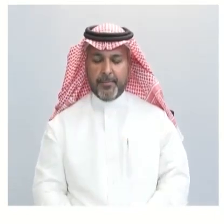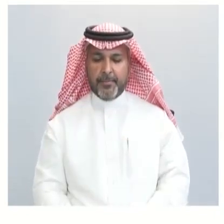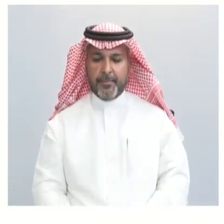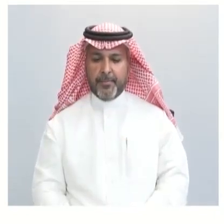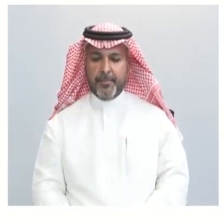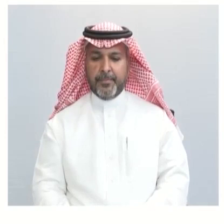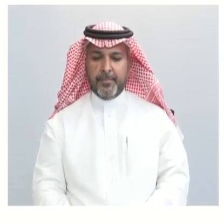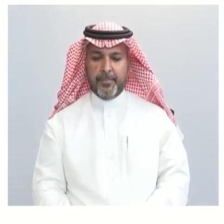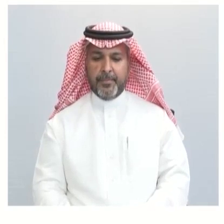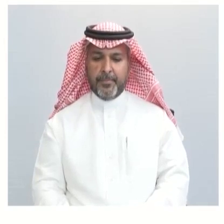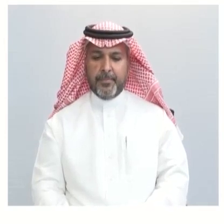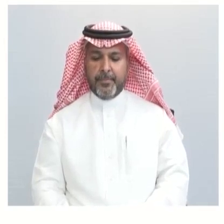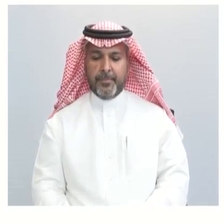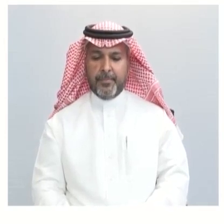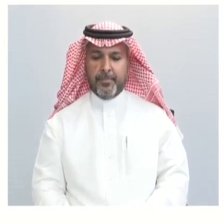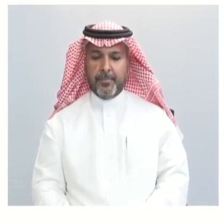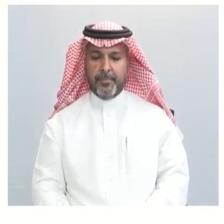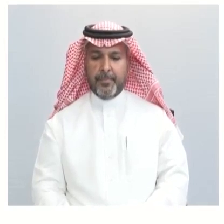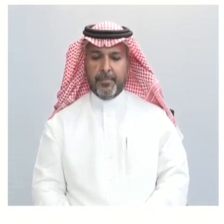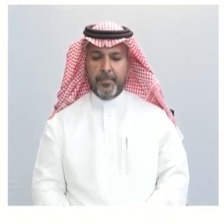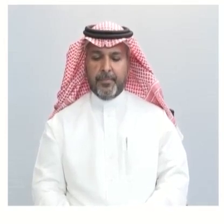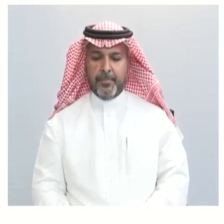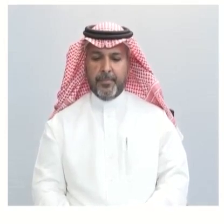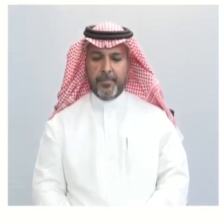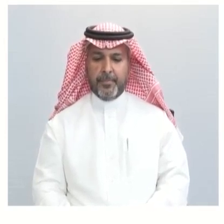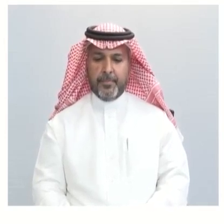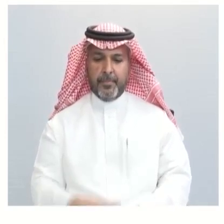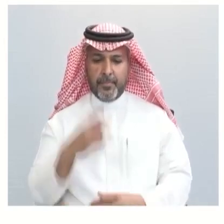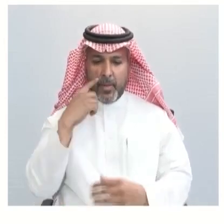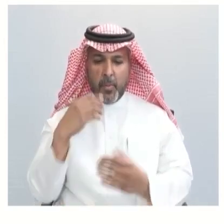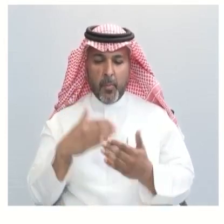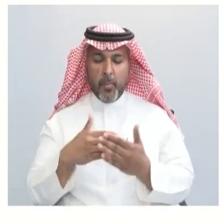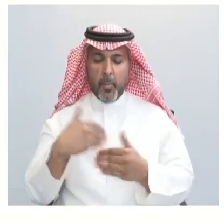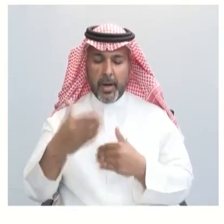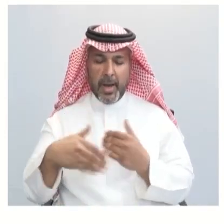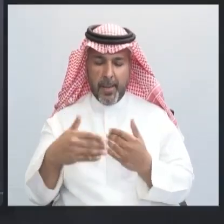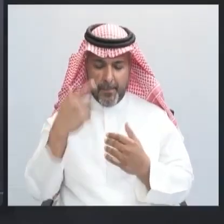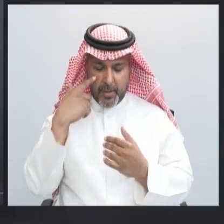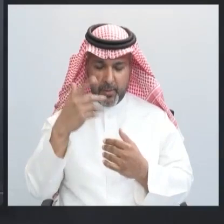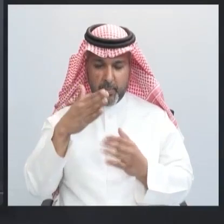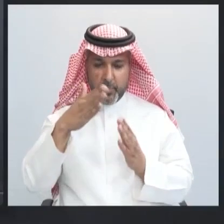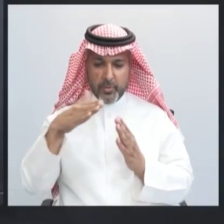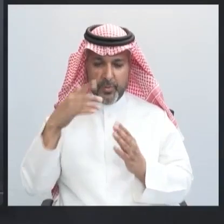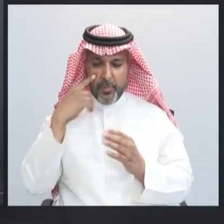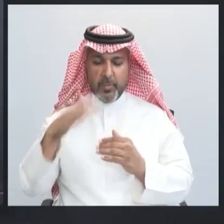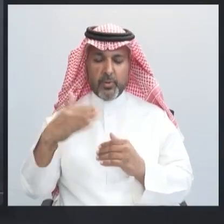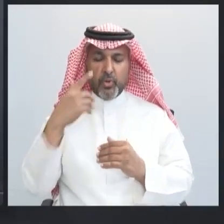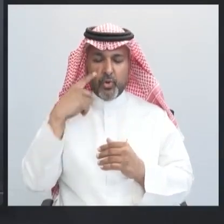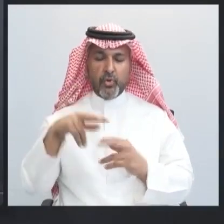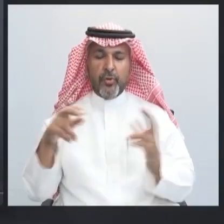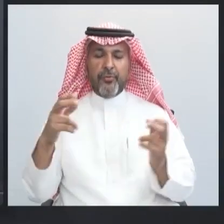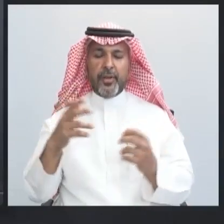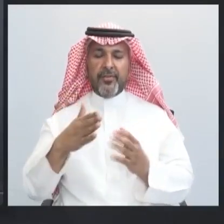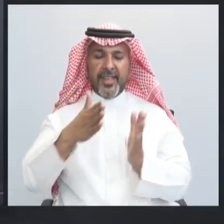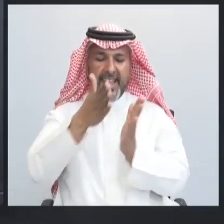ونزلنا بالنقاط راح ننزل مثلا لو كملنا يمين واعلى ننزل بالنقاط لا